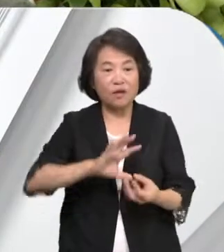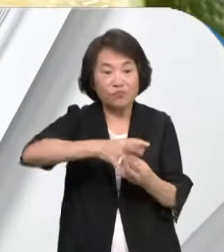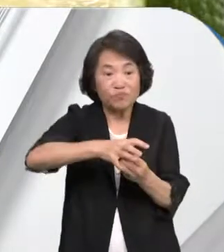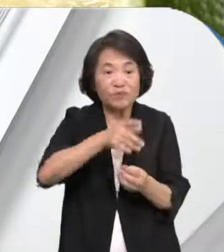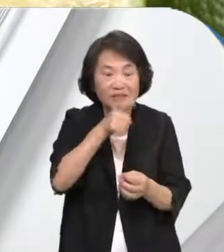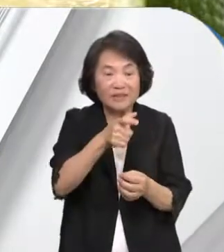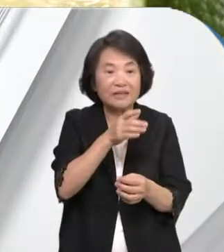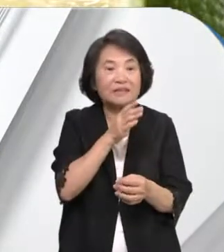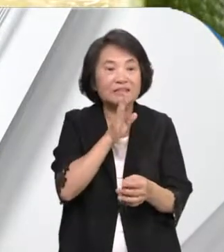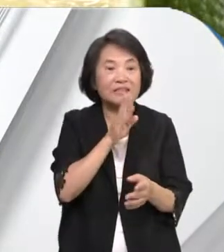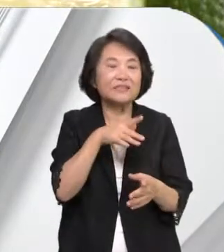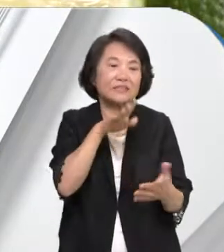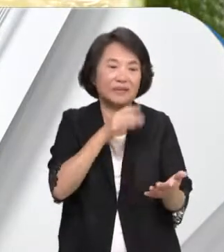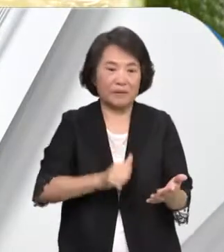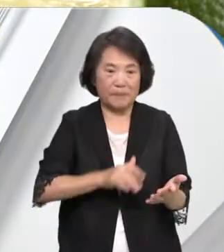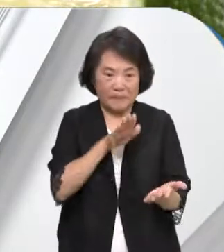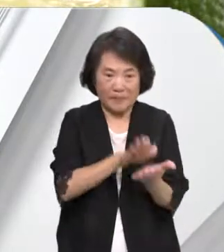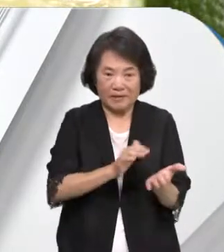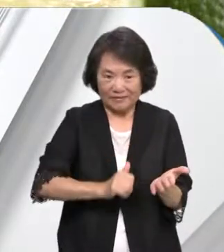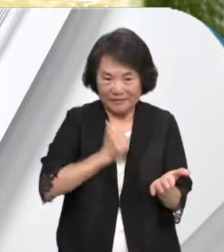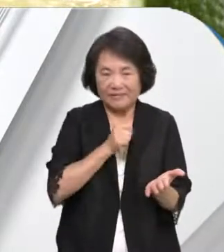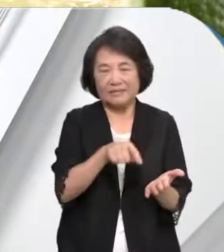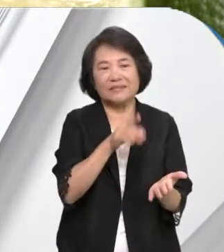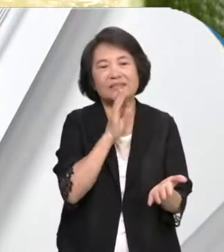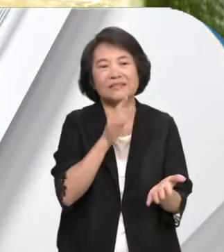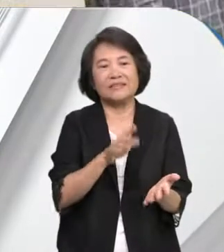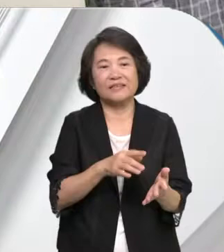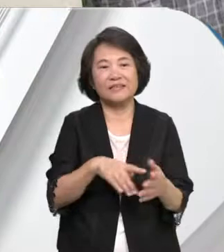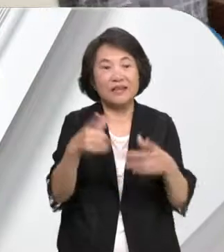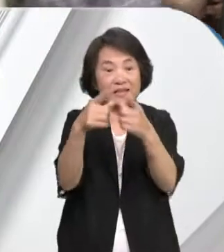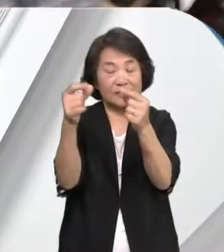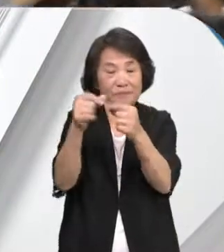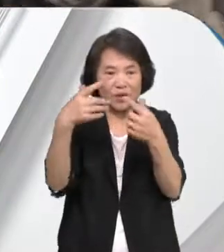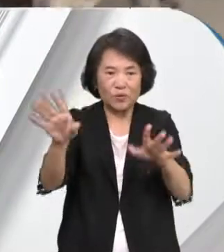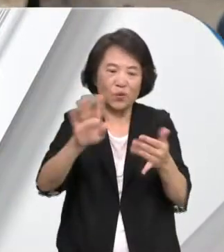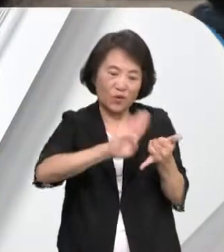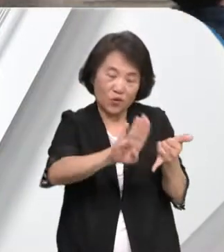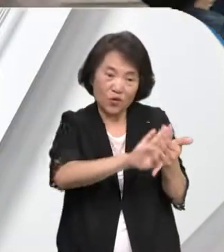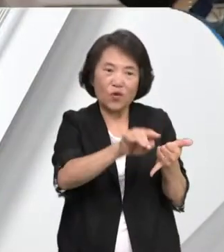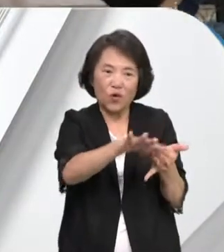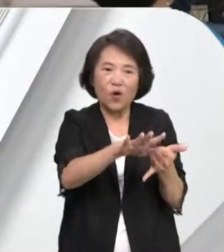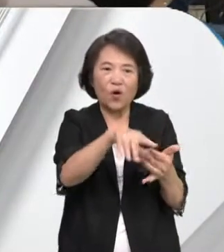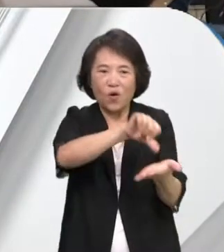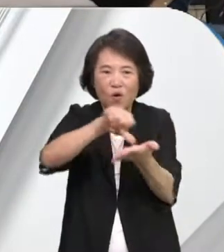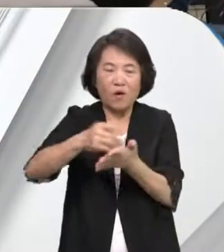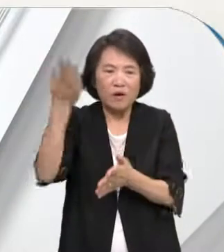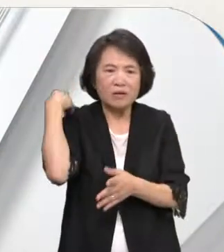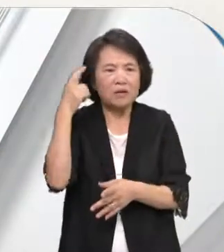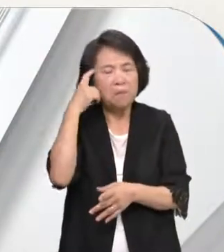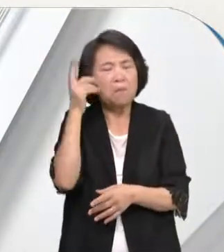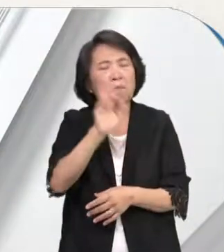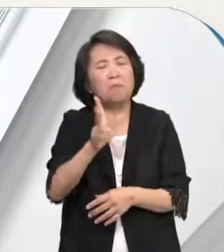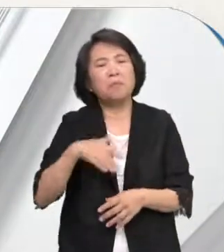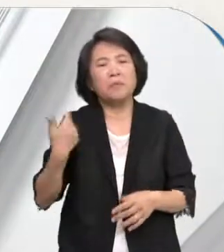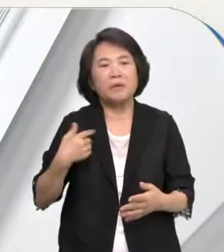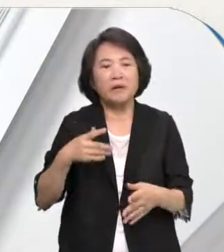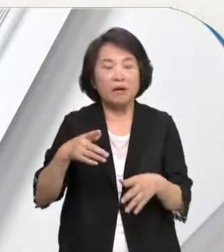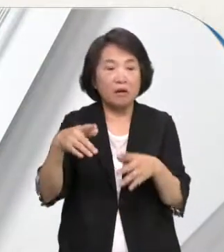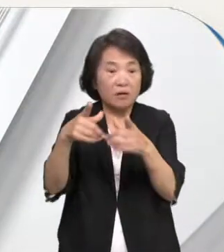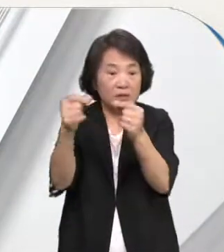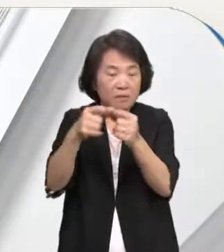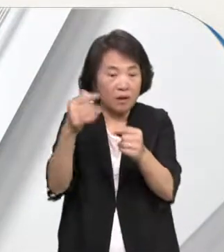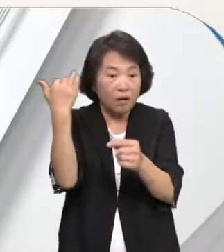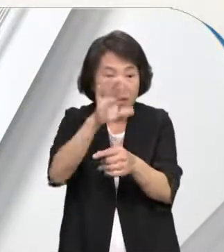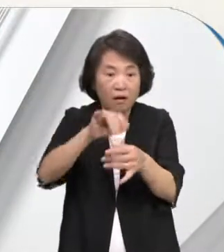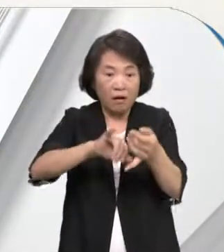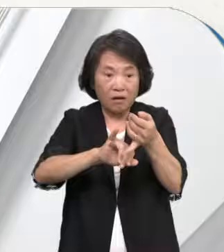季，沿山体到台湾东部同日本屋企那话。不过早期台湾无注意到季节价值，一直到日本人开始同台